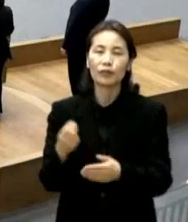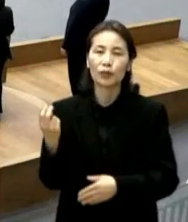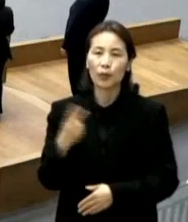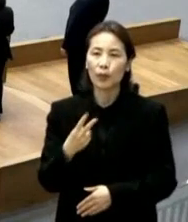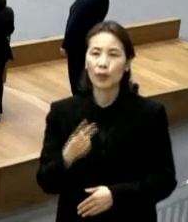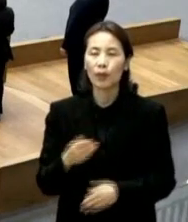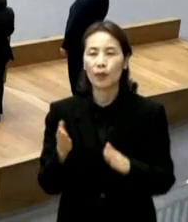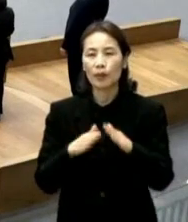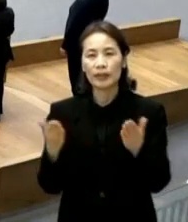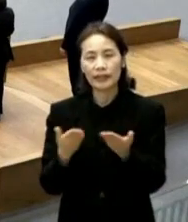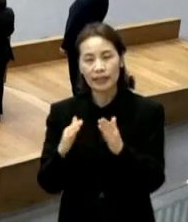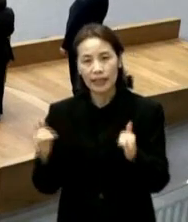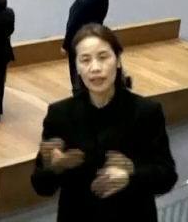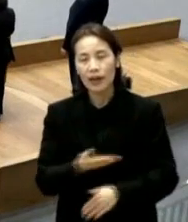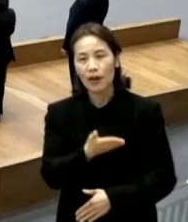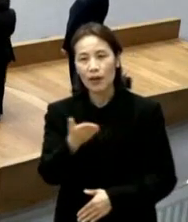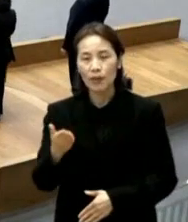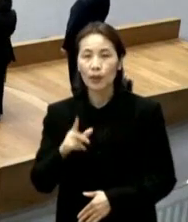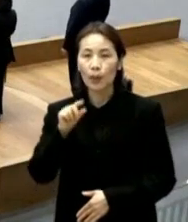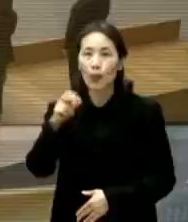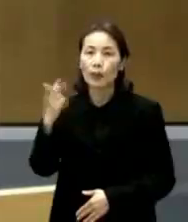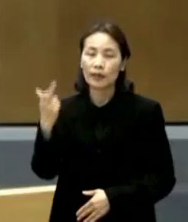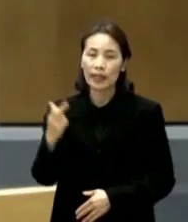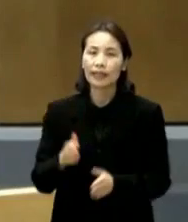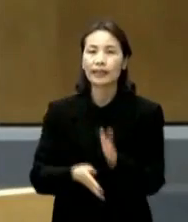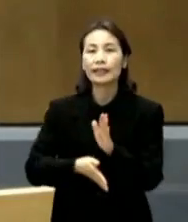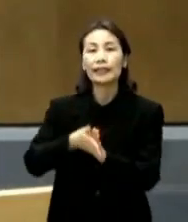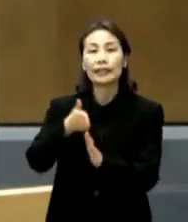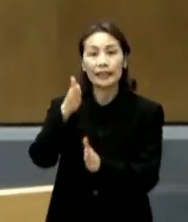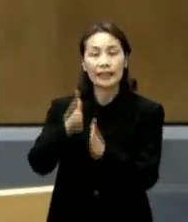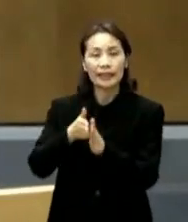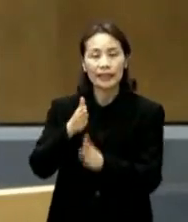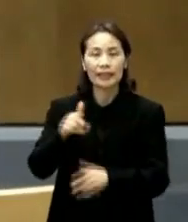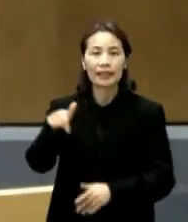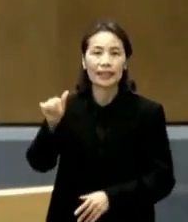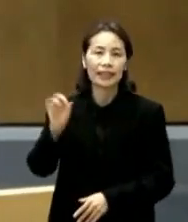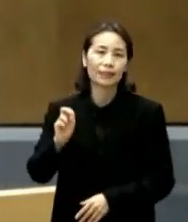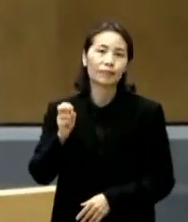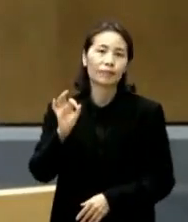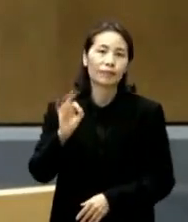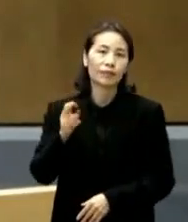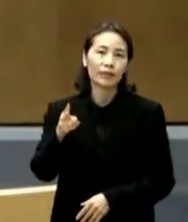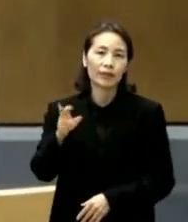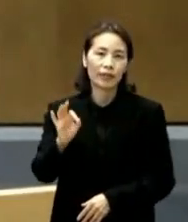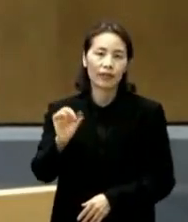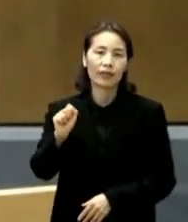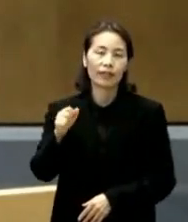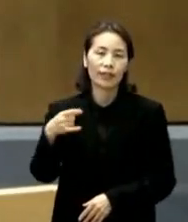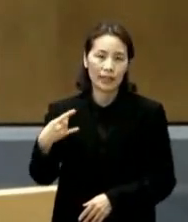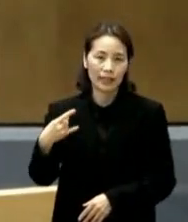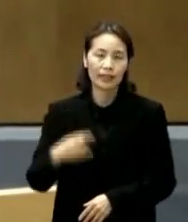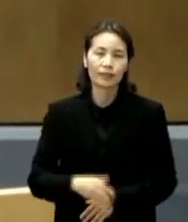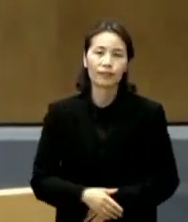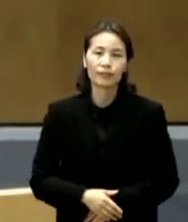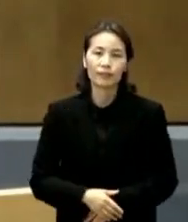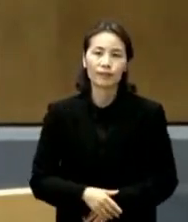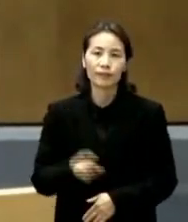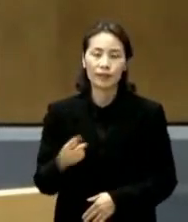여러분, 저는 오산시 제1선거구 당선인 김영희 도의원입니다. 저는 이